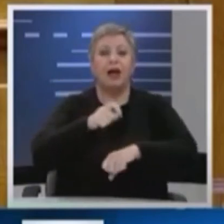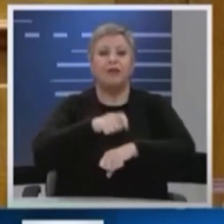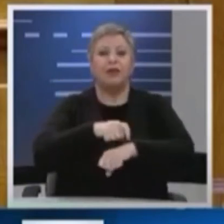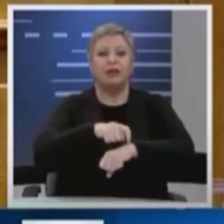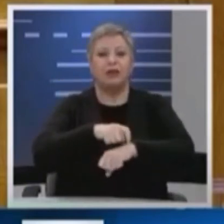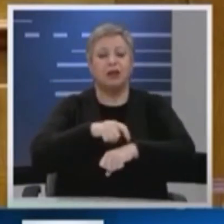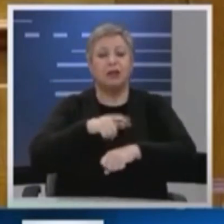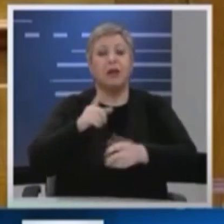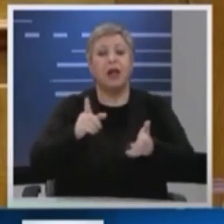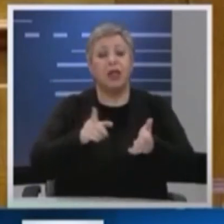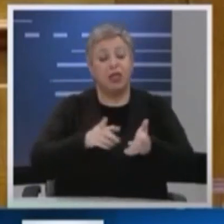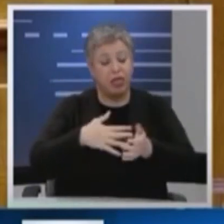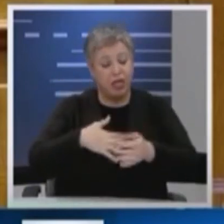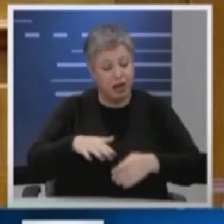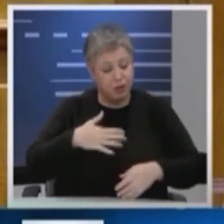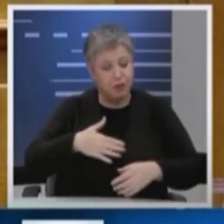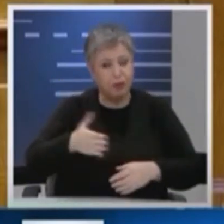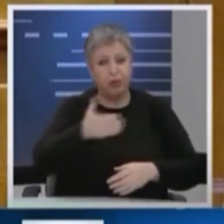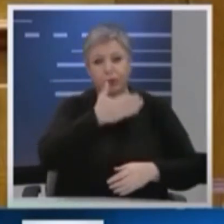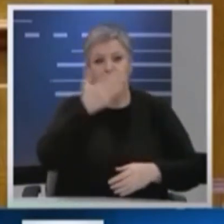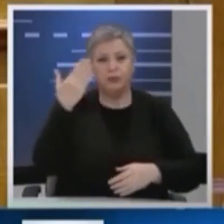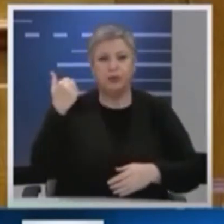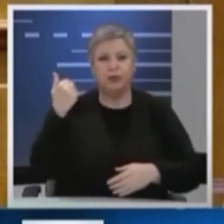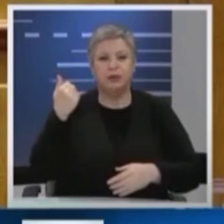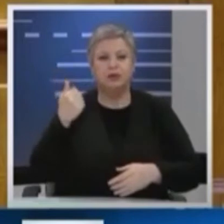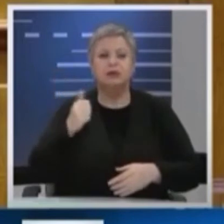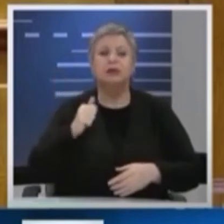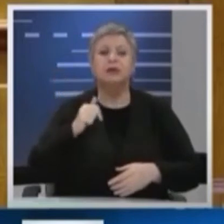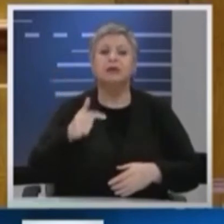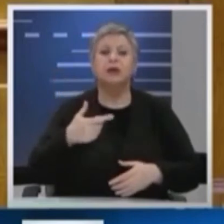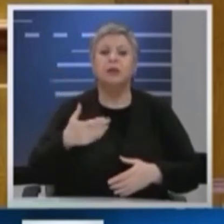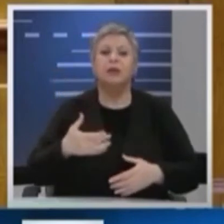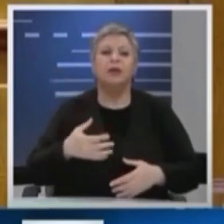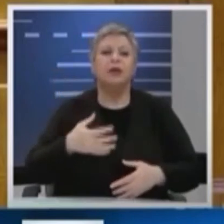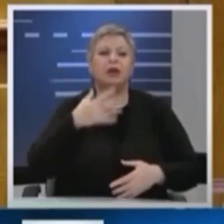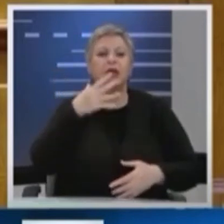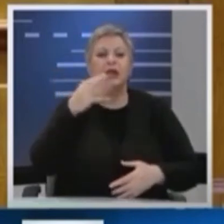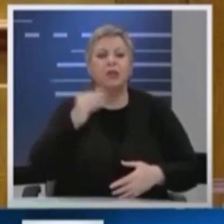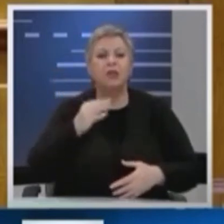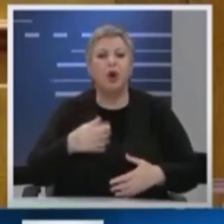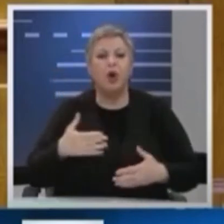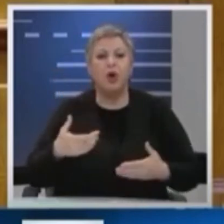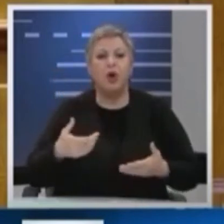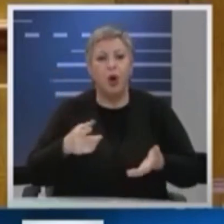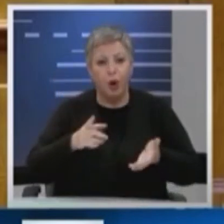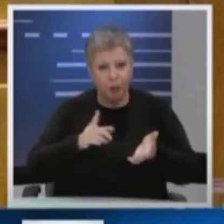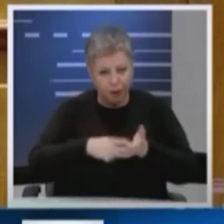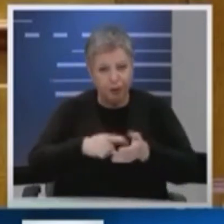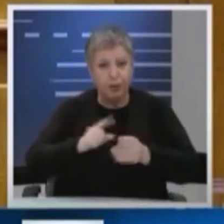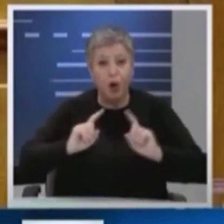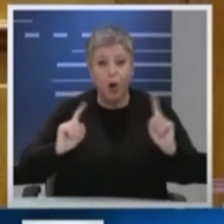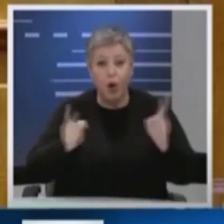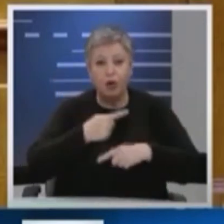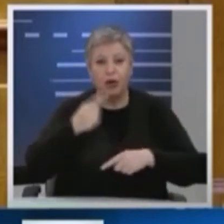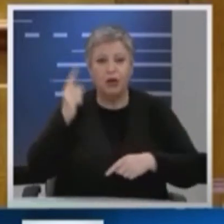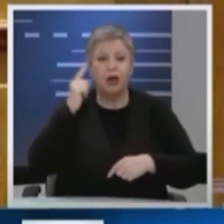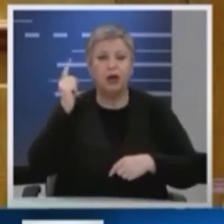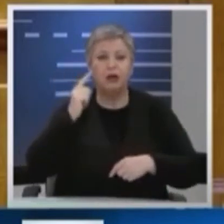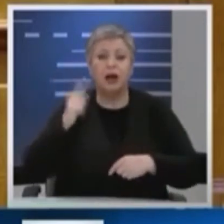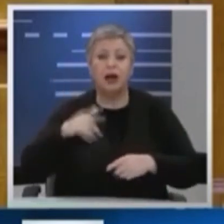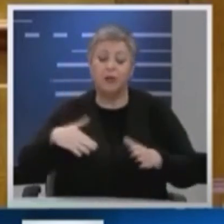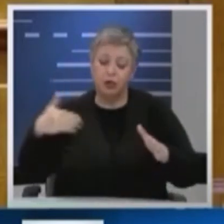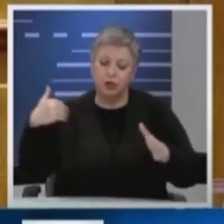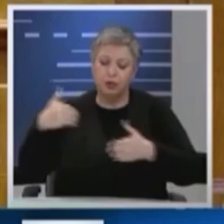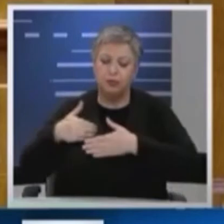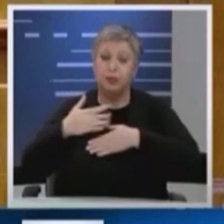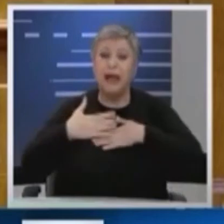αίθουσα, πρέπει να καταλάβει ότι ο ιστορικός κύκλος αυτός έκλεισε και ότι πρέπει να ανοίξει άλλος ιστορικός κύκλος που δεν θα αφορά τους αθώους